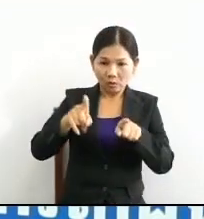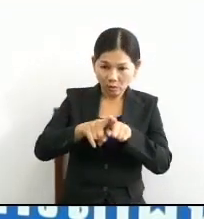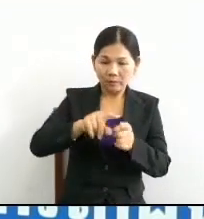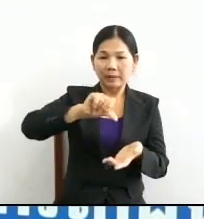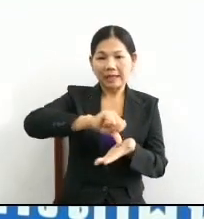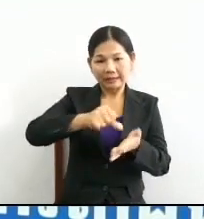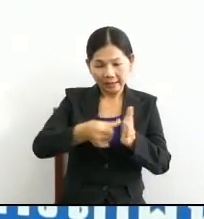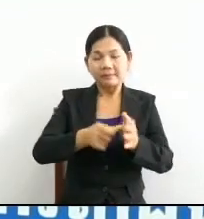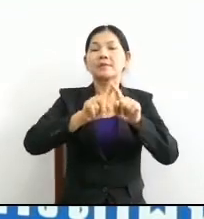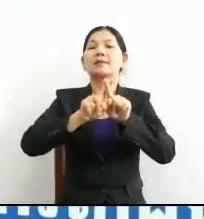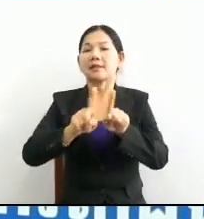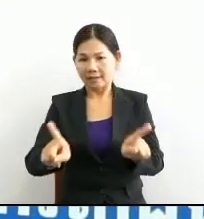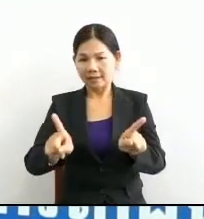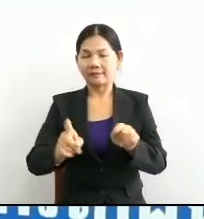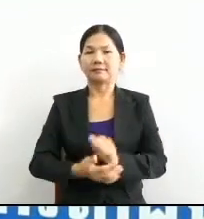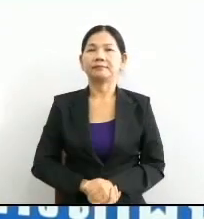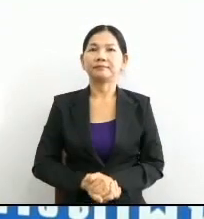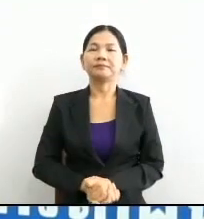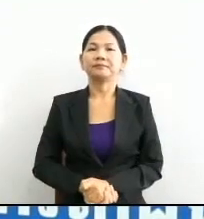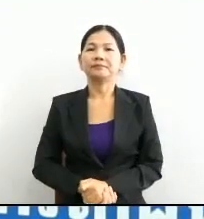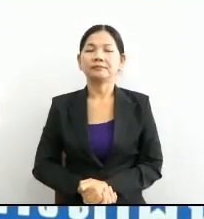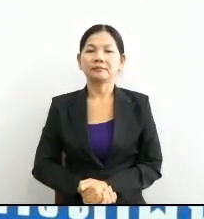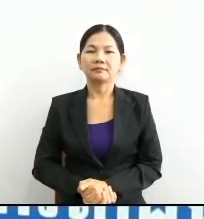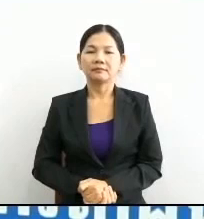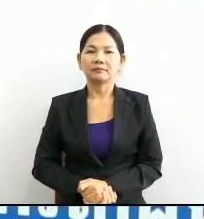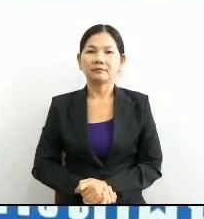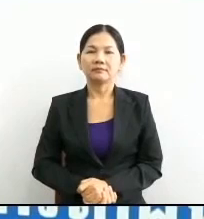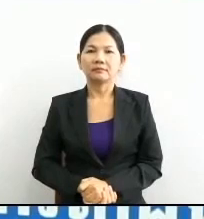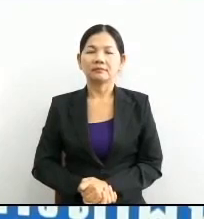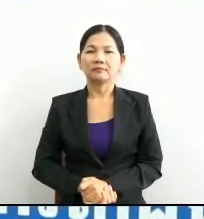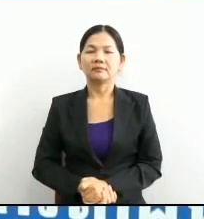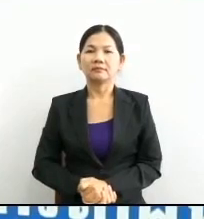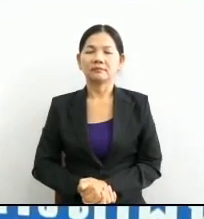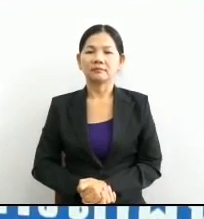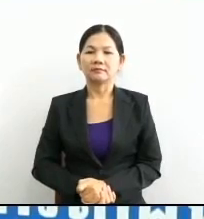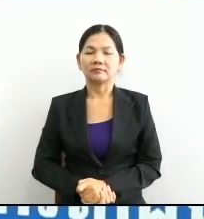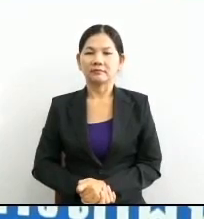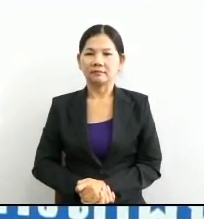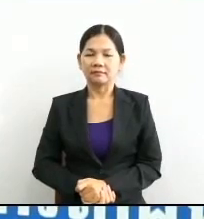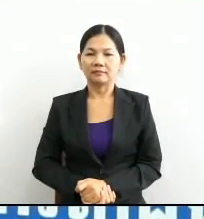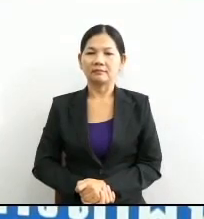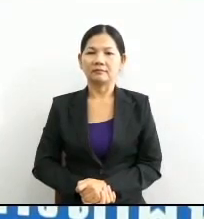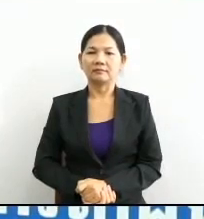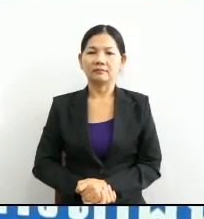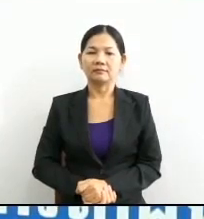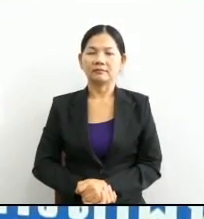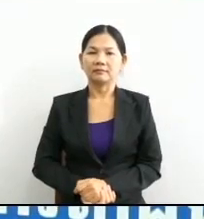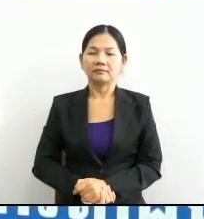khỉa quần tay ạc tần ấy xếp xếp xếp khỉa nhưng chẳng ấy chá con đăng con chát con chăng chá mà lọ